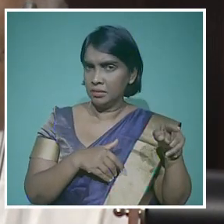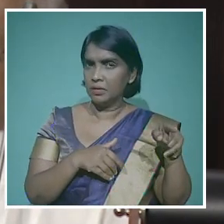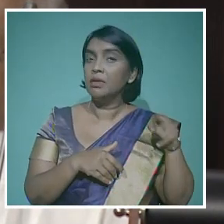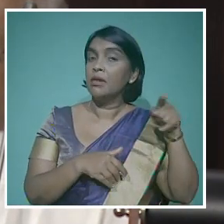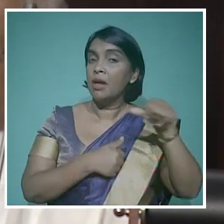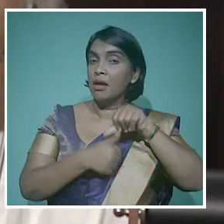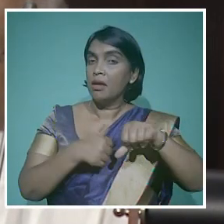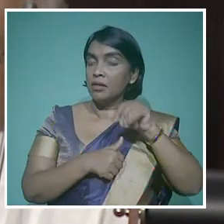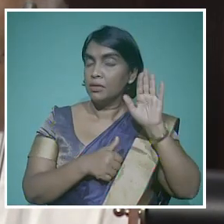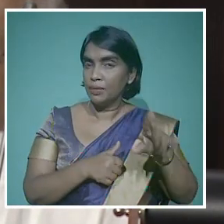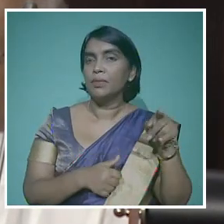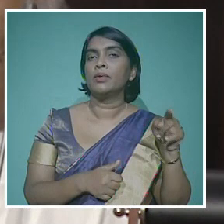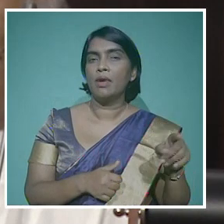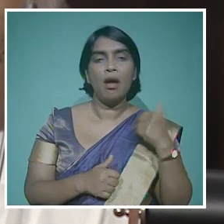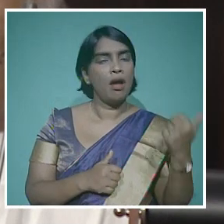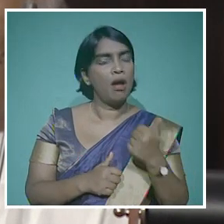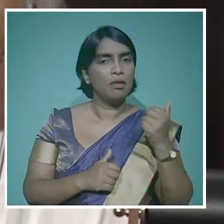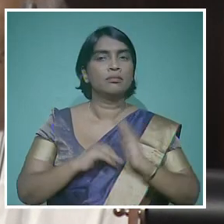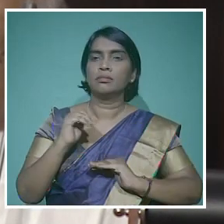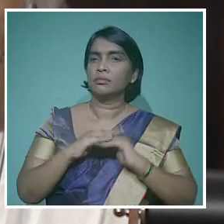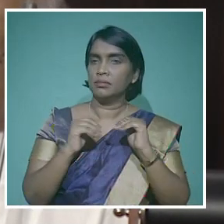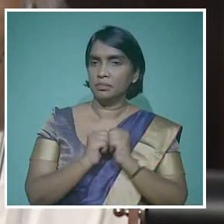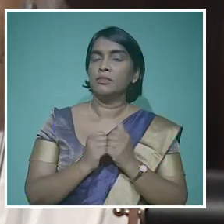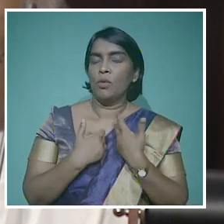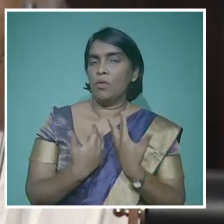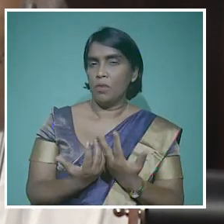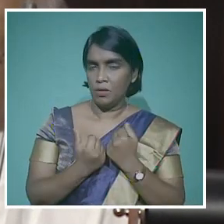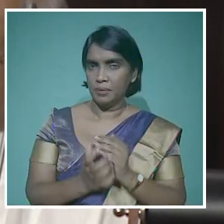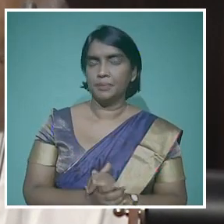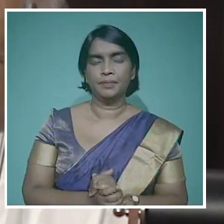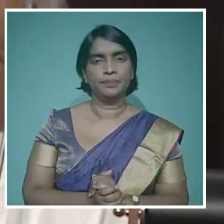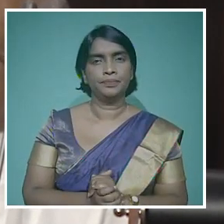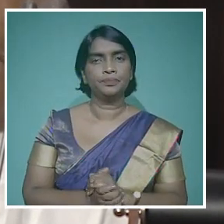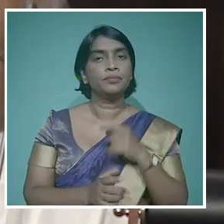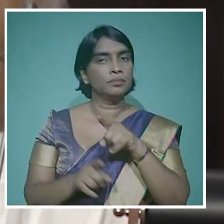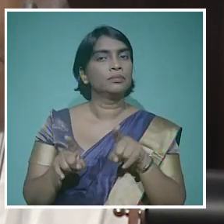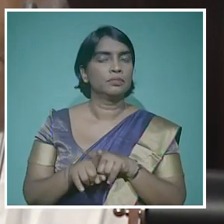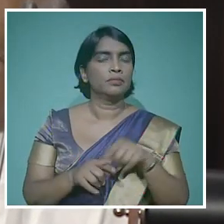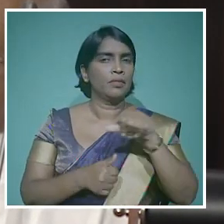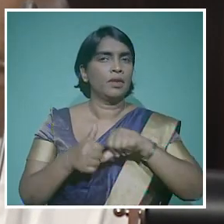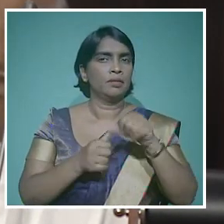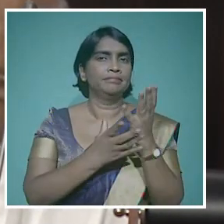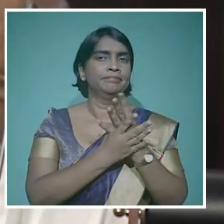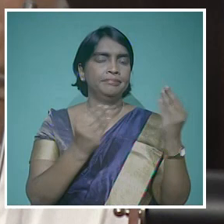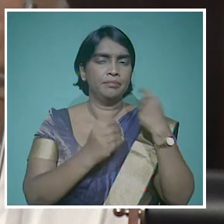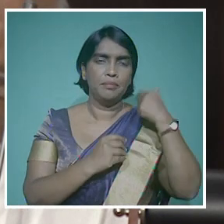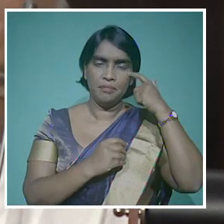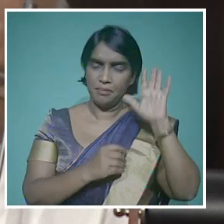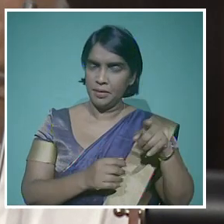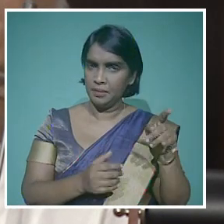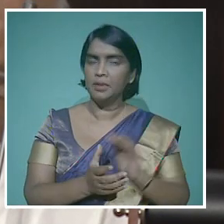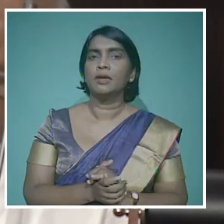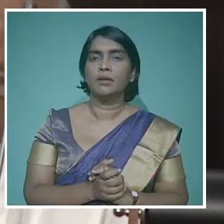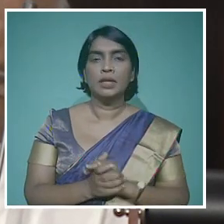ඒ ආයතනයේ වෙනුවට අලුත් ක්‍රමවේදයක් අපිට වුවමනයි. ඒ නිසායි ආයතනය අහුසි කරන්නට බලාපොරොත්තු වෙනවා.